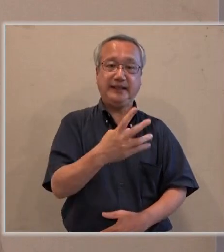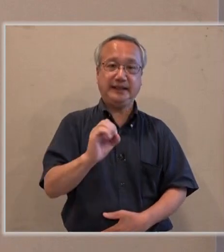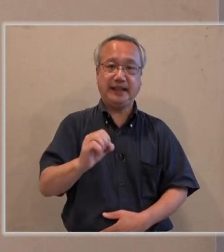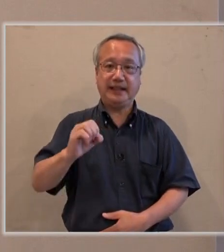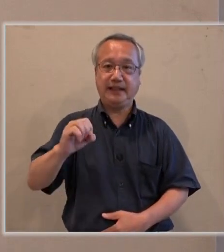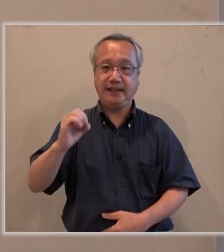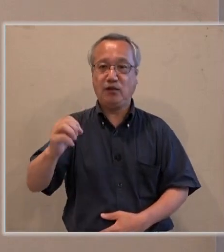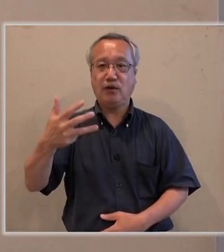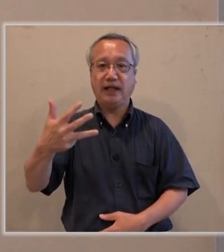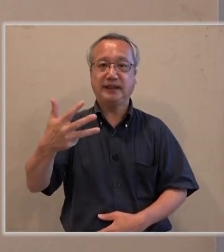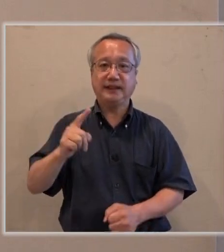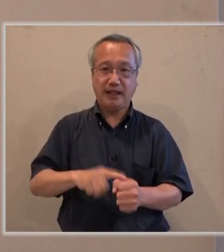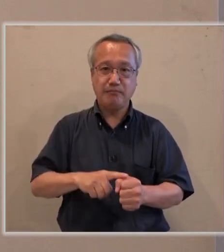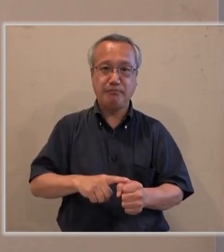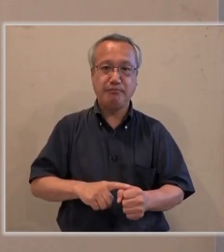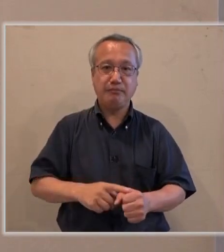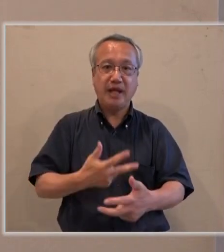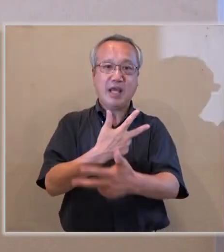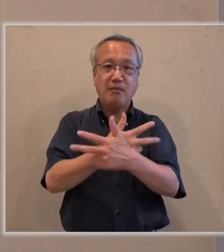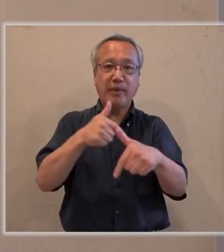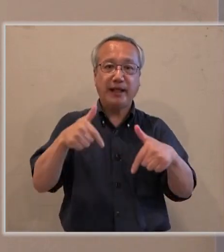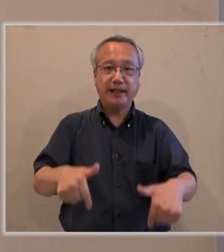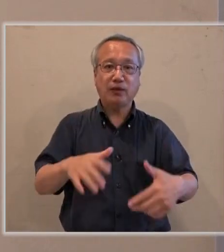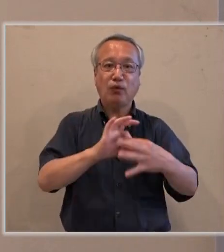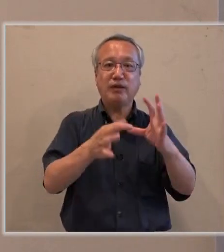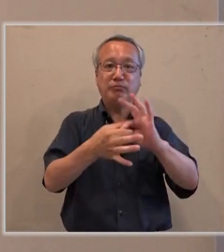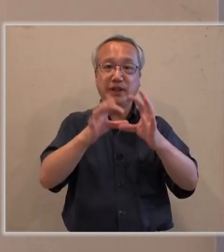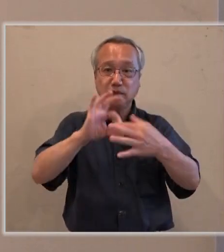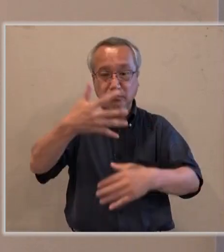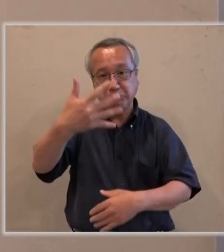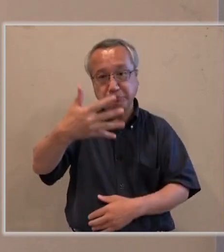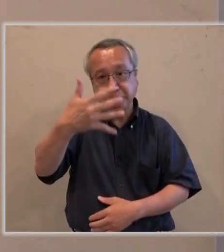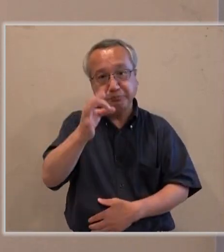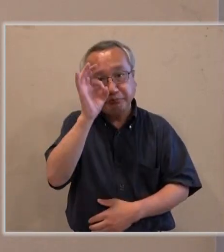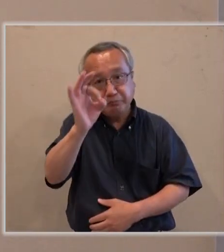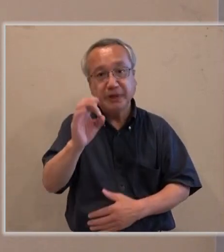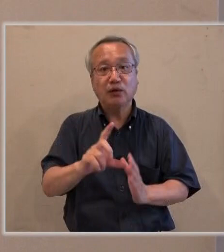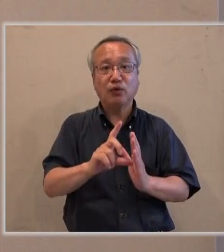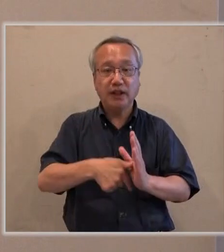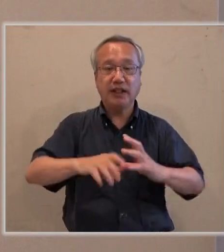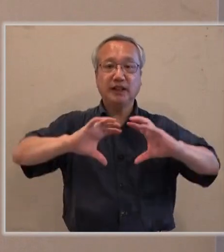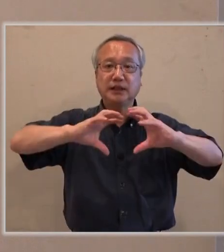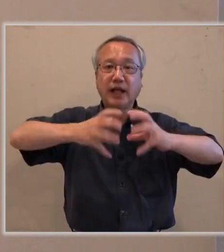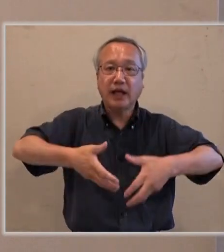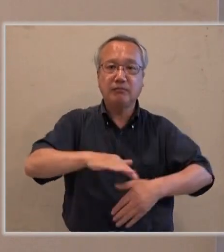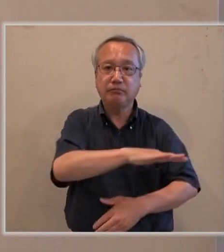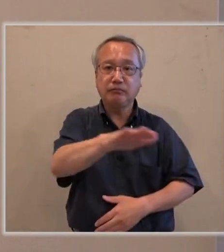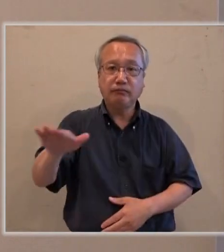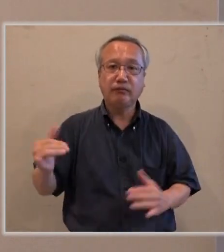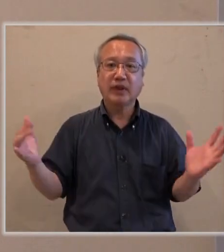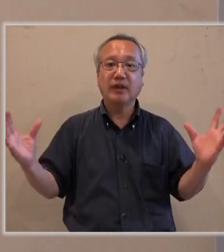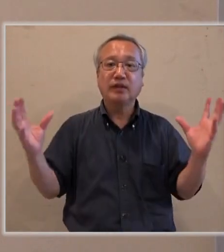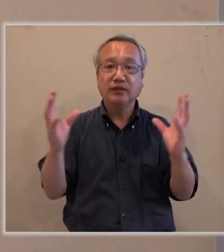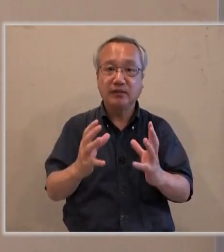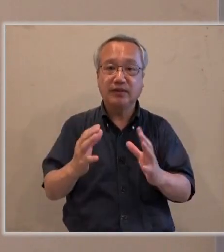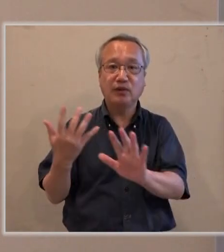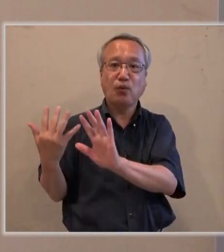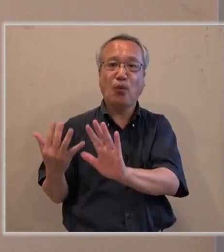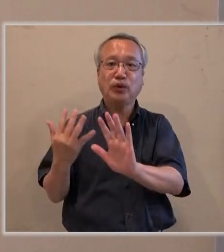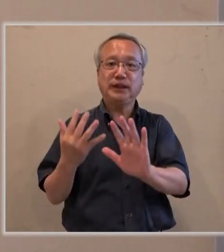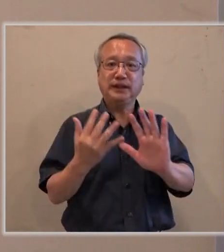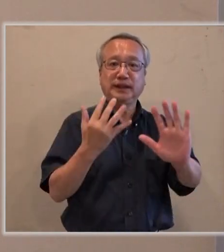にですね、北京オリンピックの開会式をテレビ越しに見た時に、世界中の人が行進して入ってきますよ